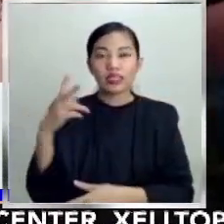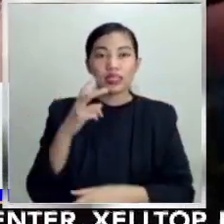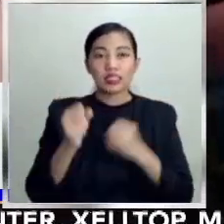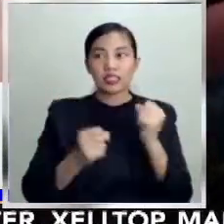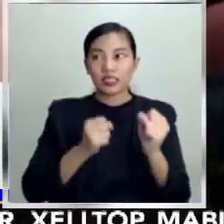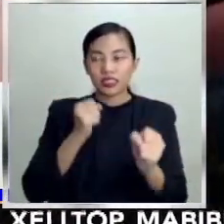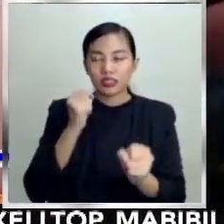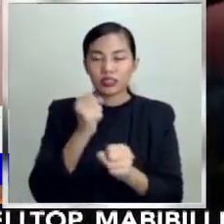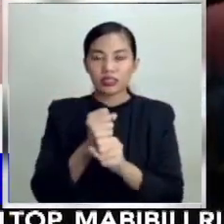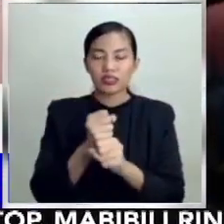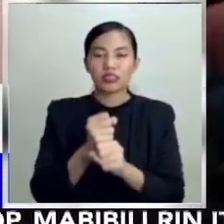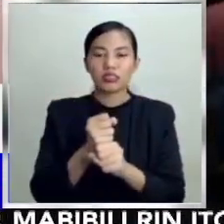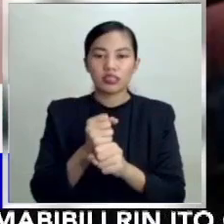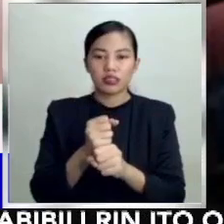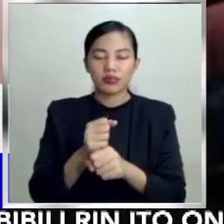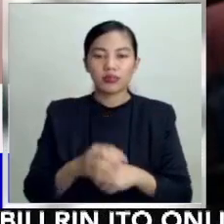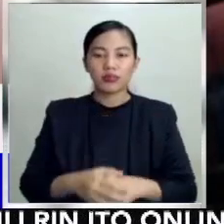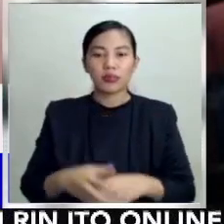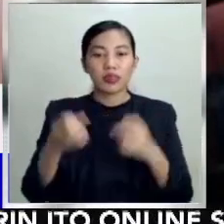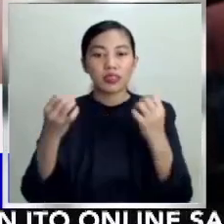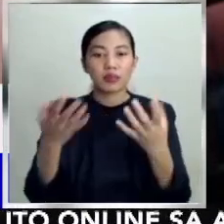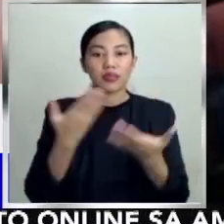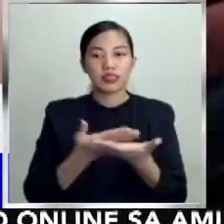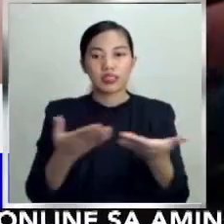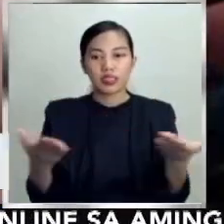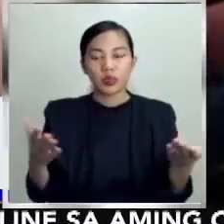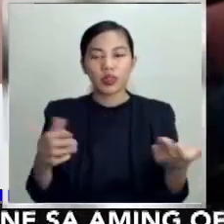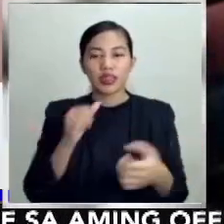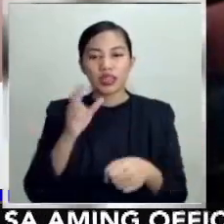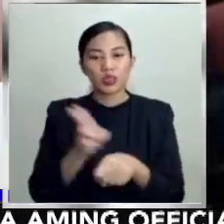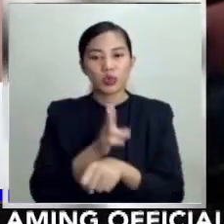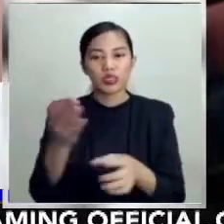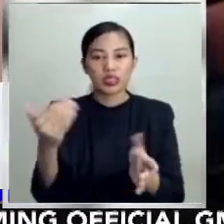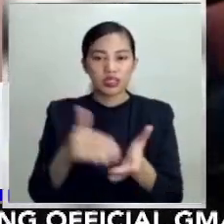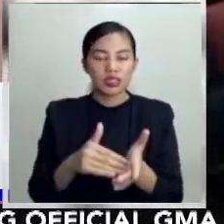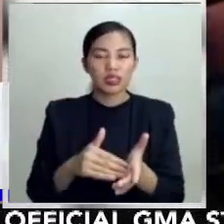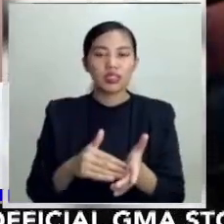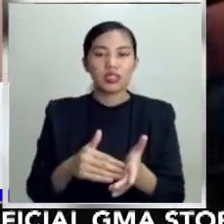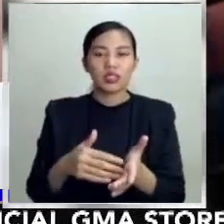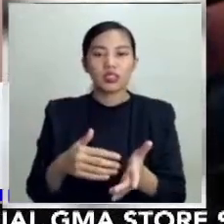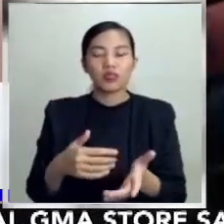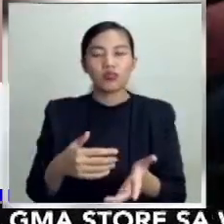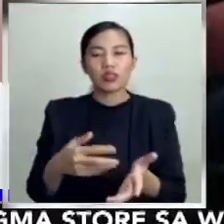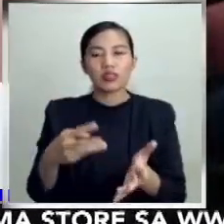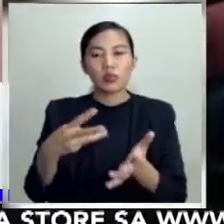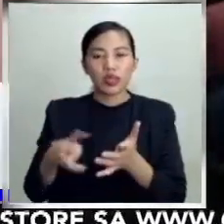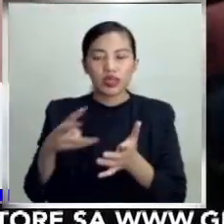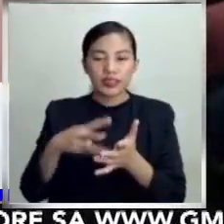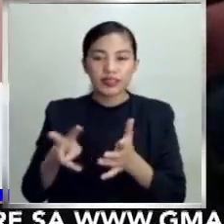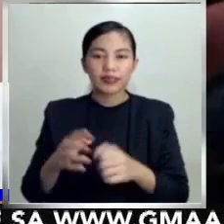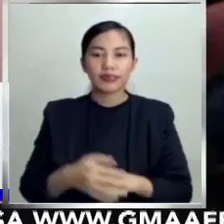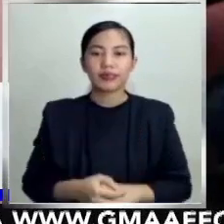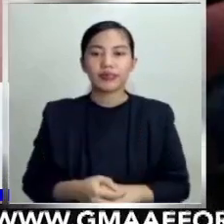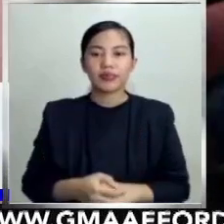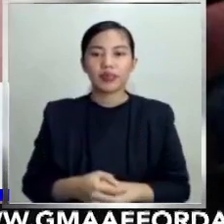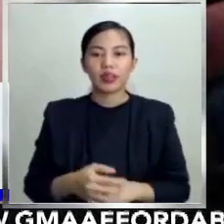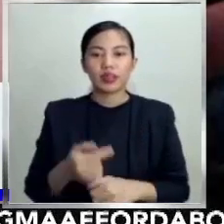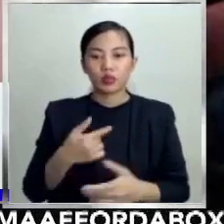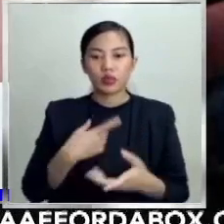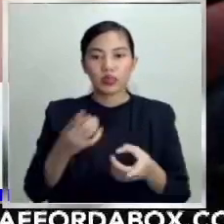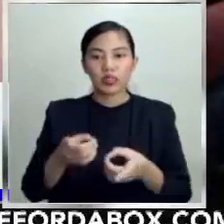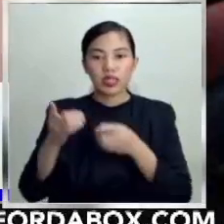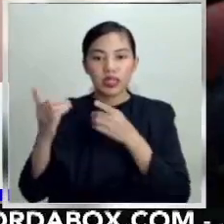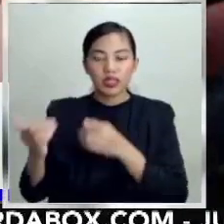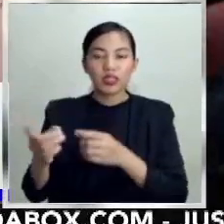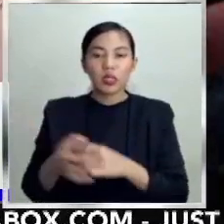kong gamit na hindi ko na magagamit or mauulit. So nasasayang lang. So I'd rather give it a new home and hopefully it'll